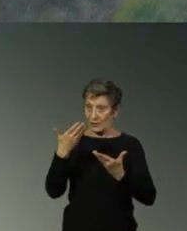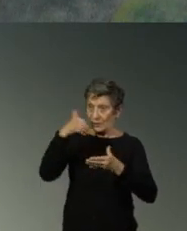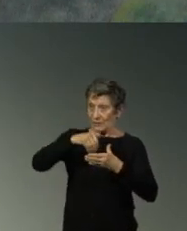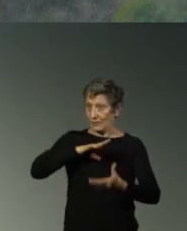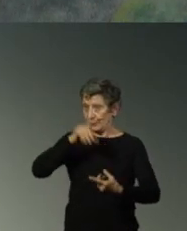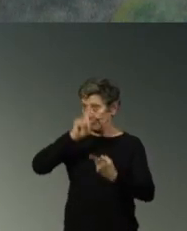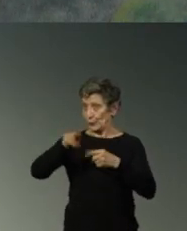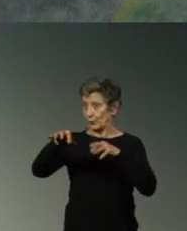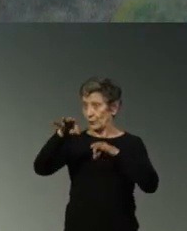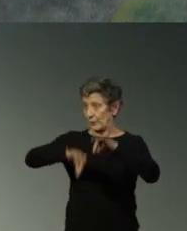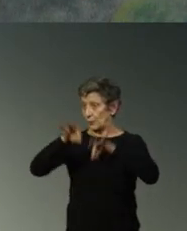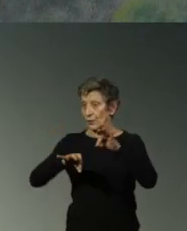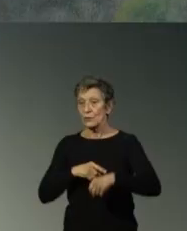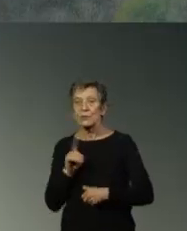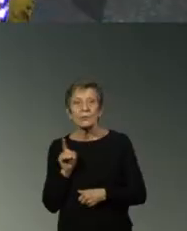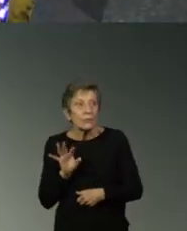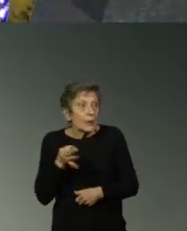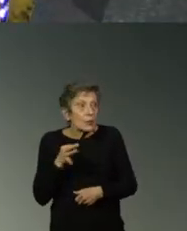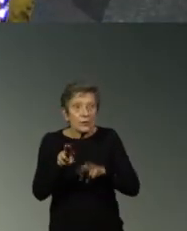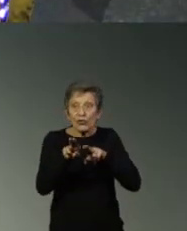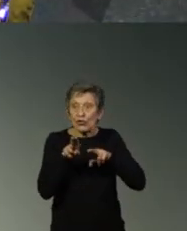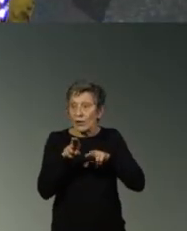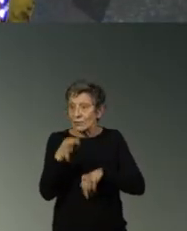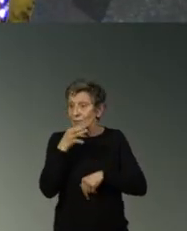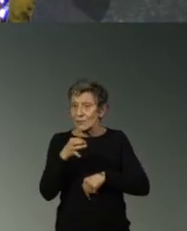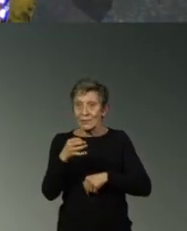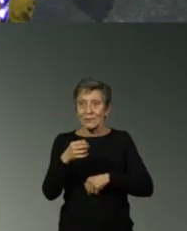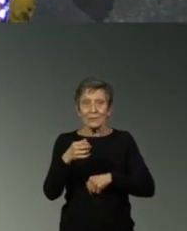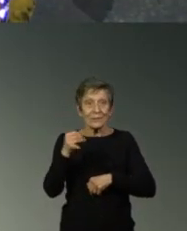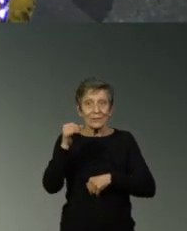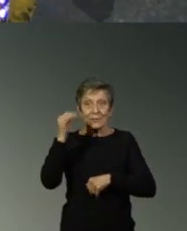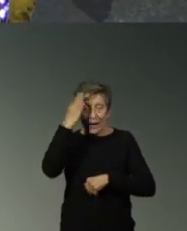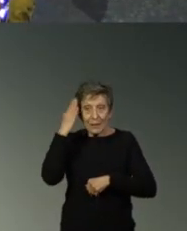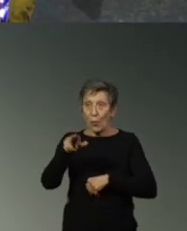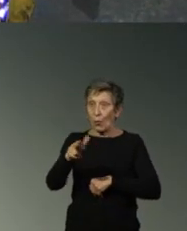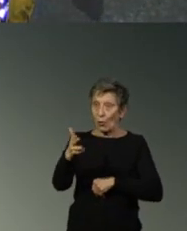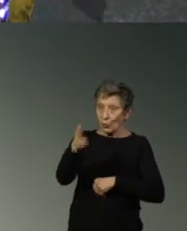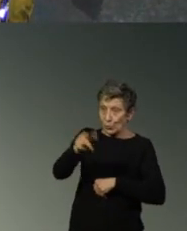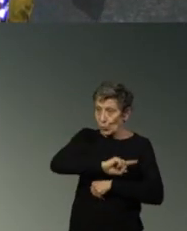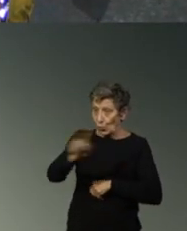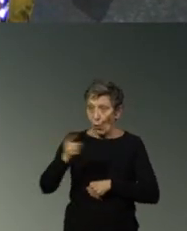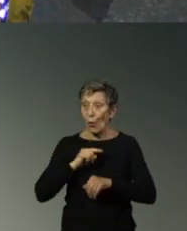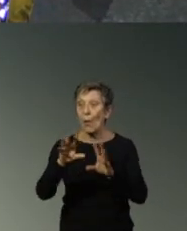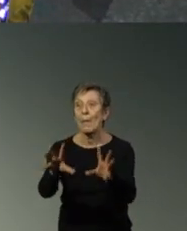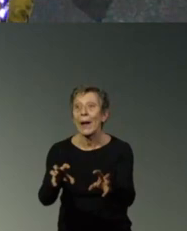Clairement, à la chasse, on ne tue pas d'animaux, on les prélève. Bon, rien que ça, on se dit, bah, quelqu'un qui vient avec une petite pince qui prend un animal.